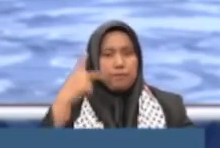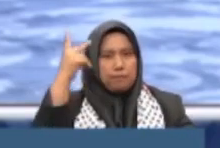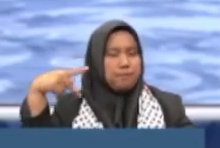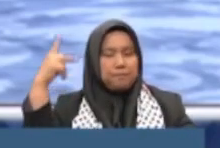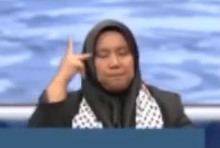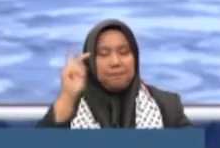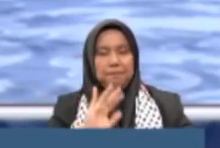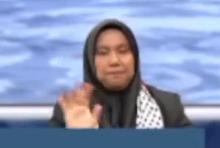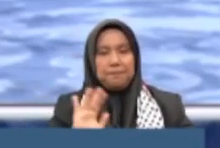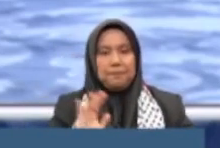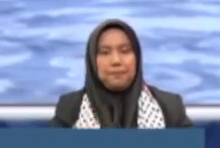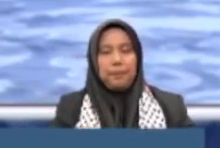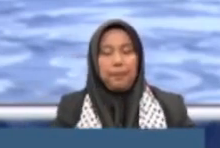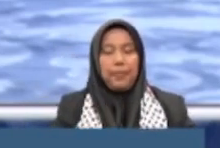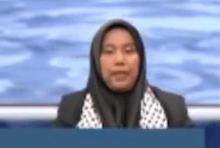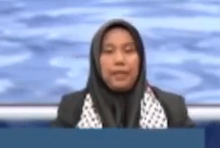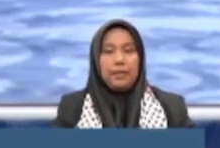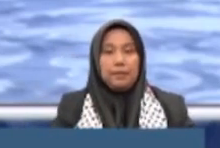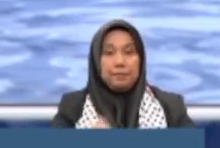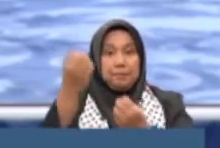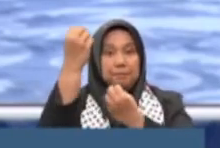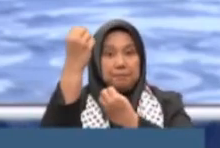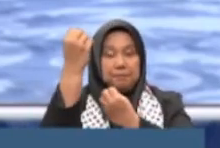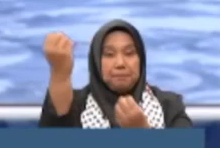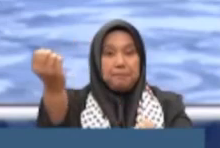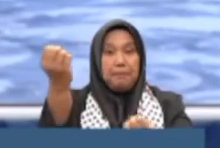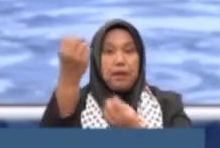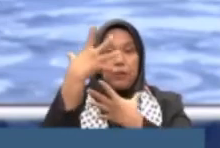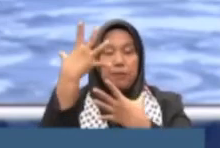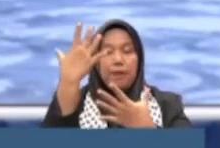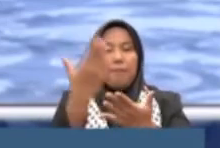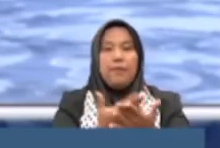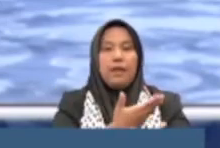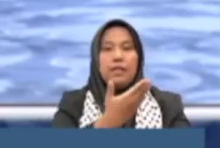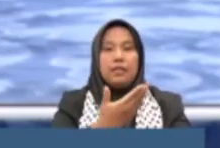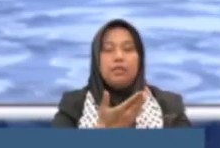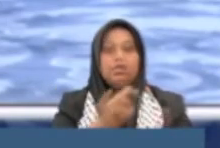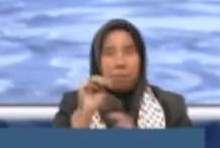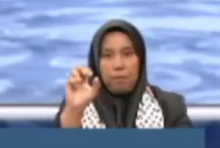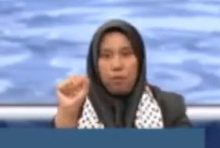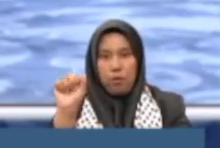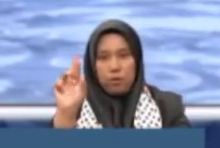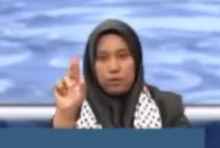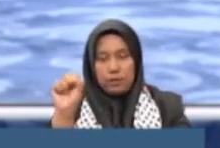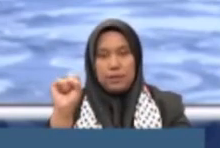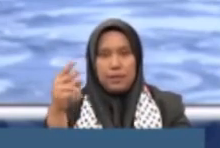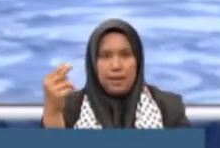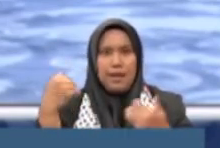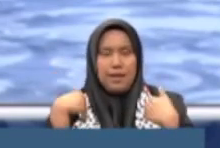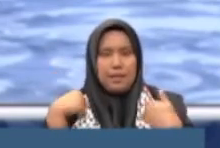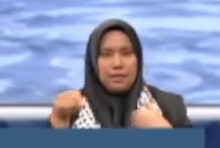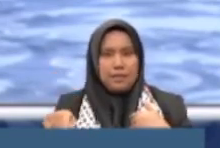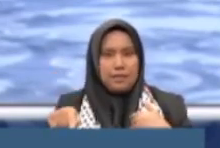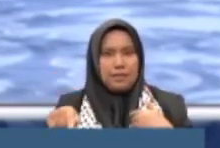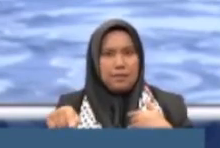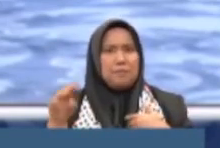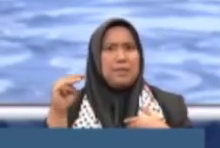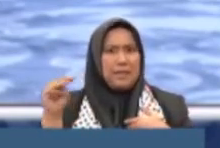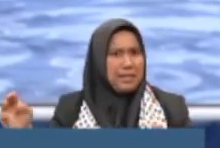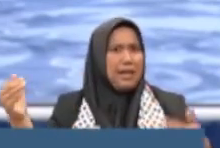International Conference. Ini maklumat baru. Di Kaira. Saya memberikan ucap utama. Mereka ikuti ucapan